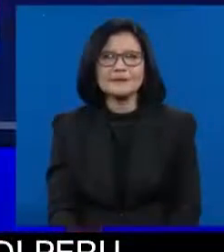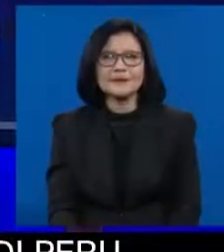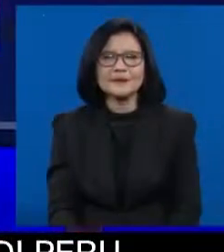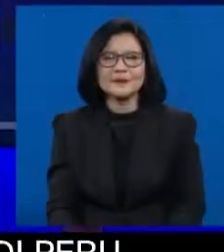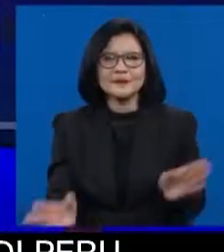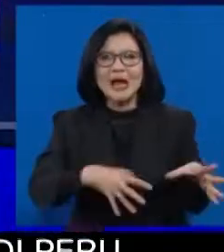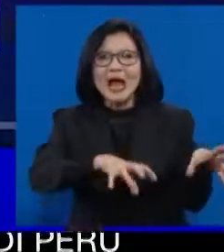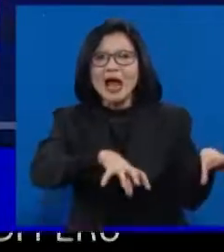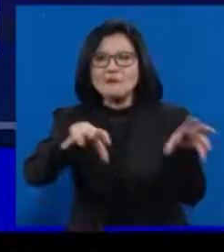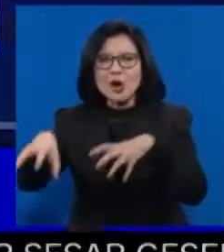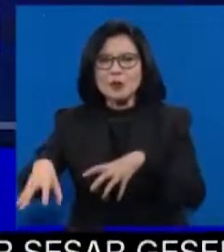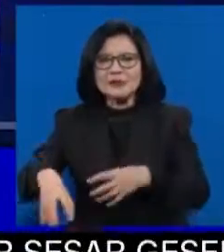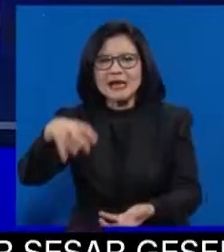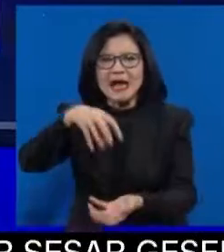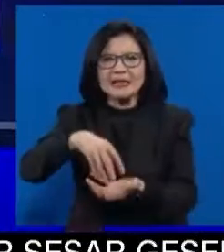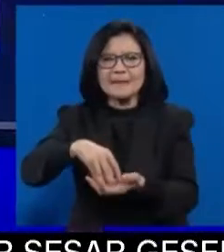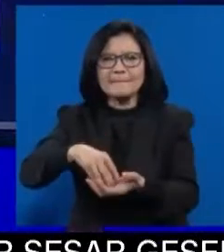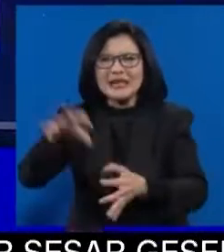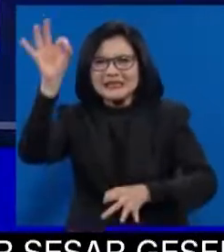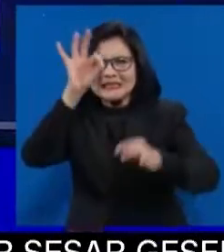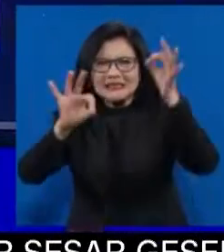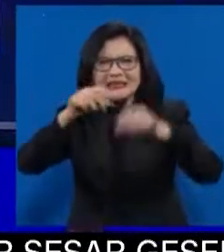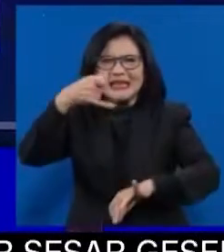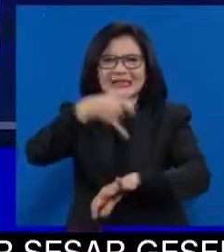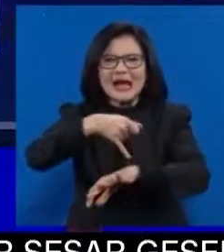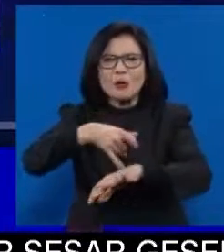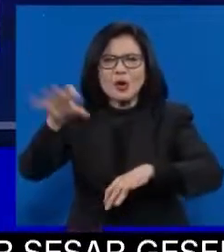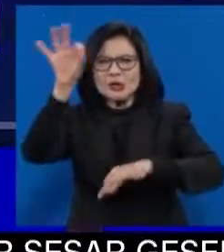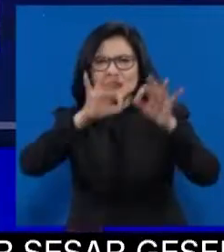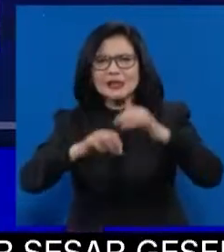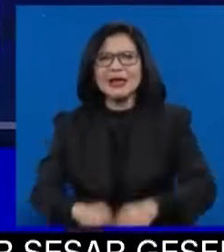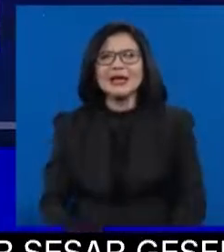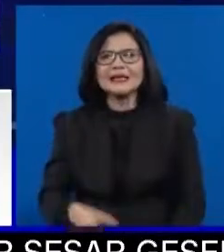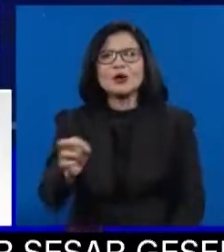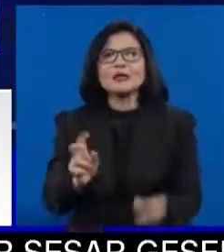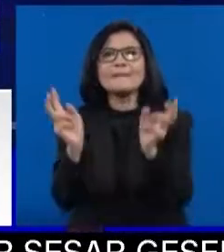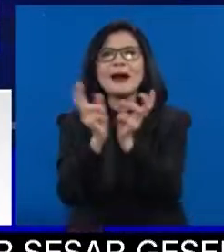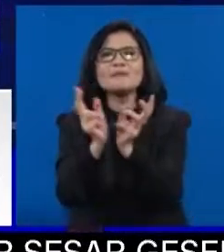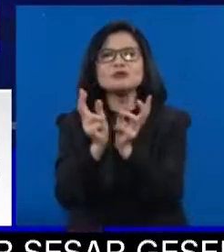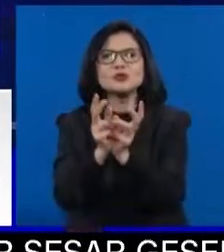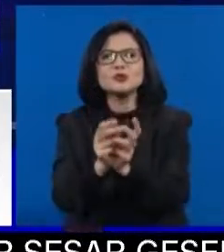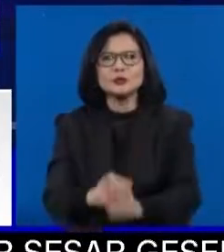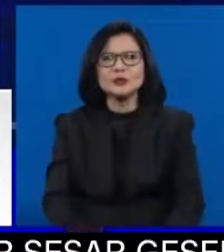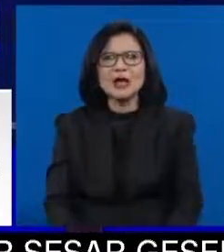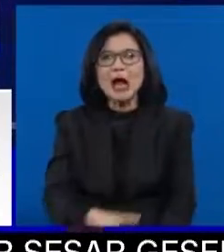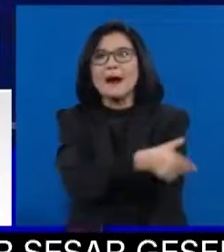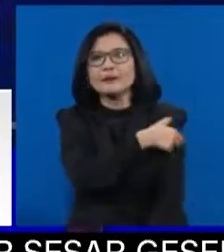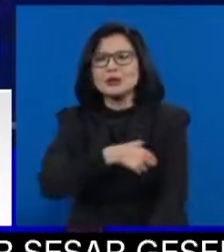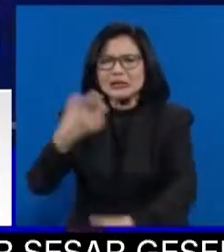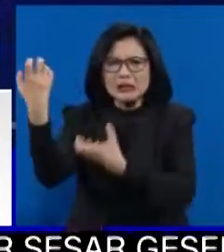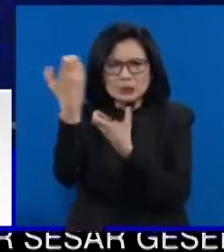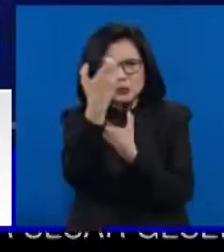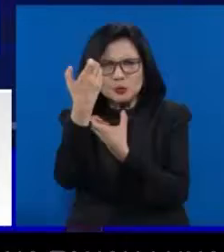Berikutnya, evakuasi sarang tawon Vespa di atap rumah warga di Mamuju, Sulawesi Barat berlangsung dramatis. Petugas pemadam kebakaran